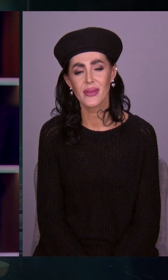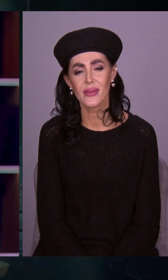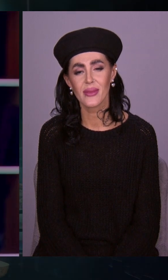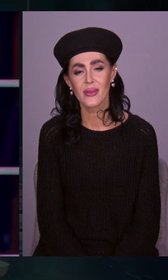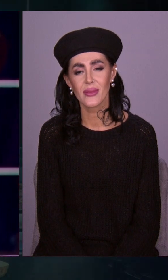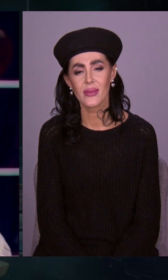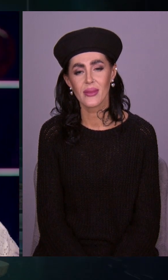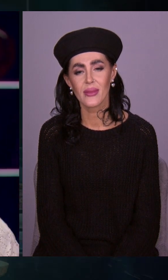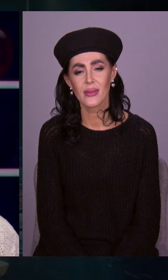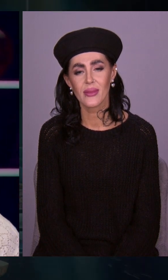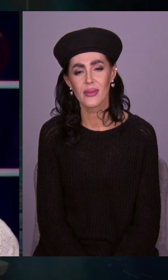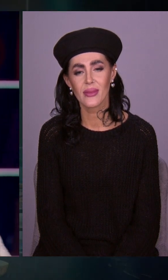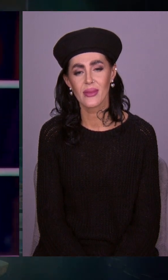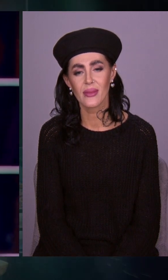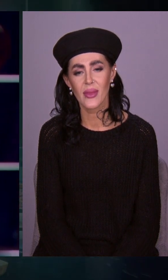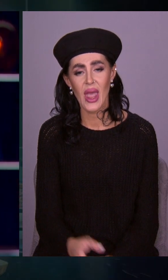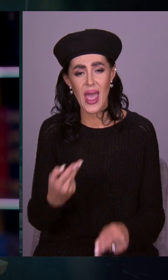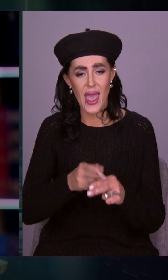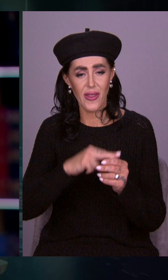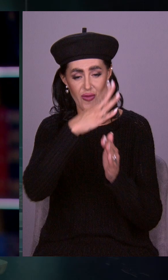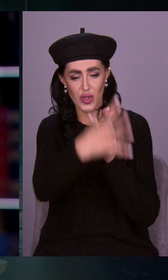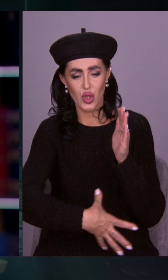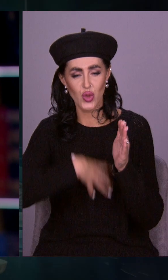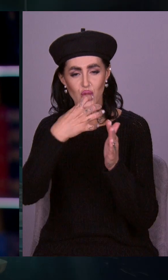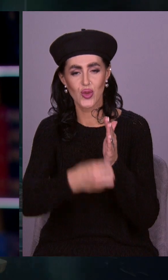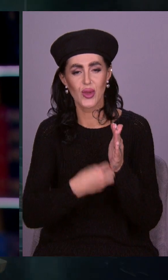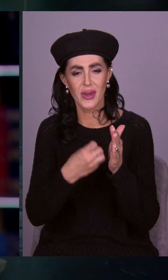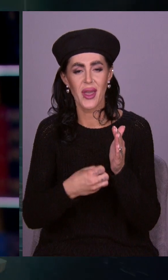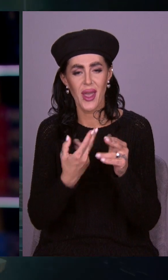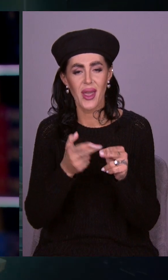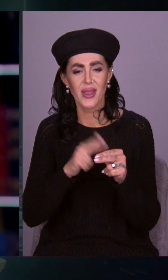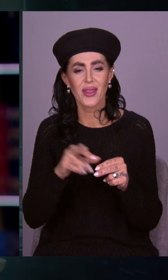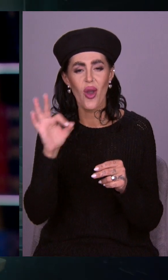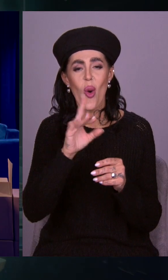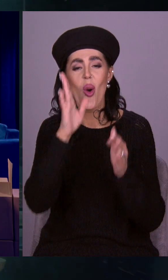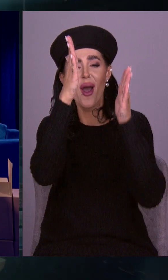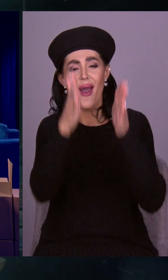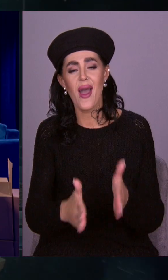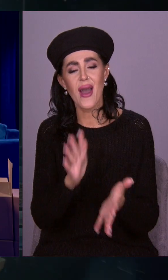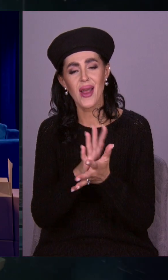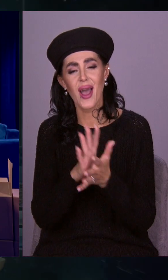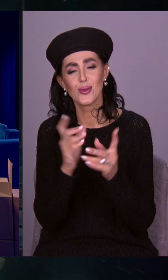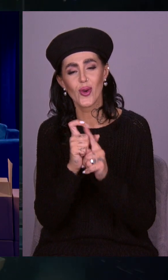Тимур, це всі взагалі, що ми знайшли. Я потім скину посилання.